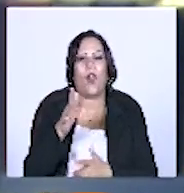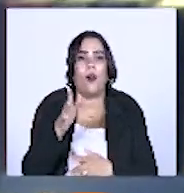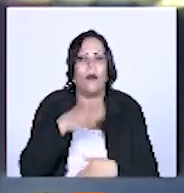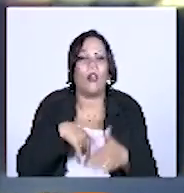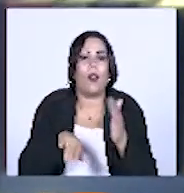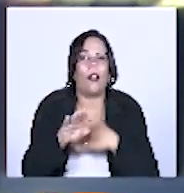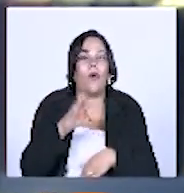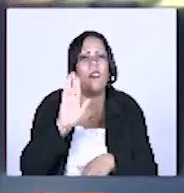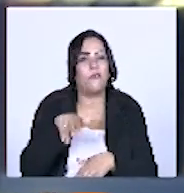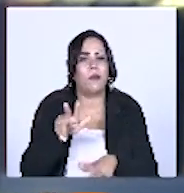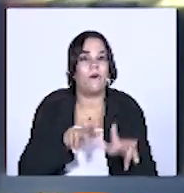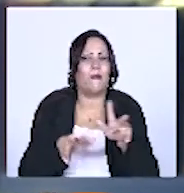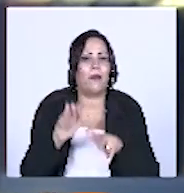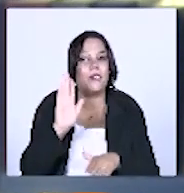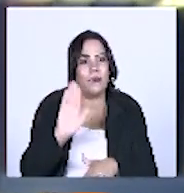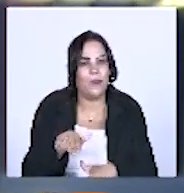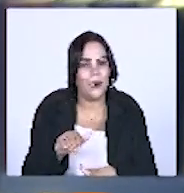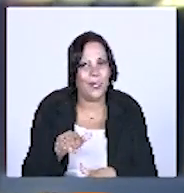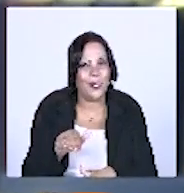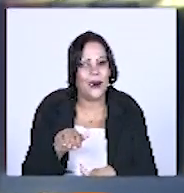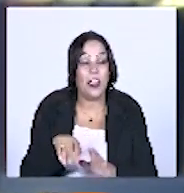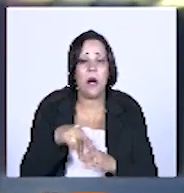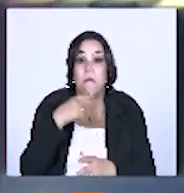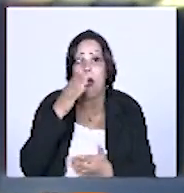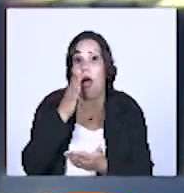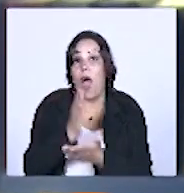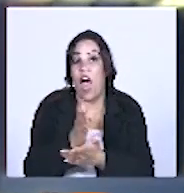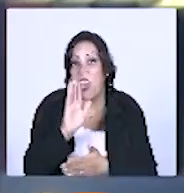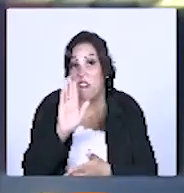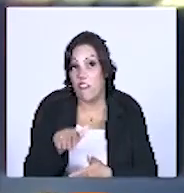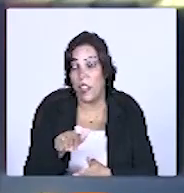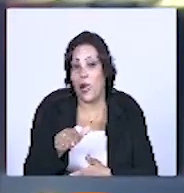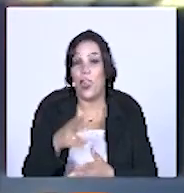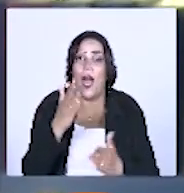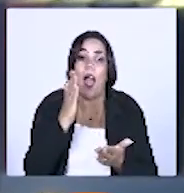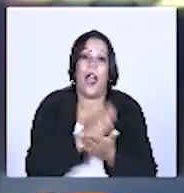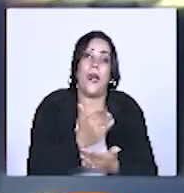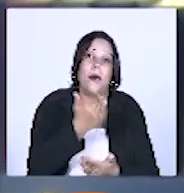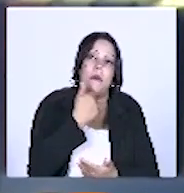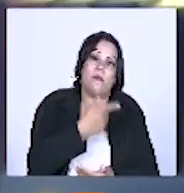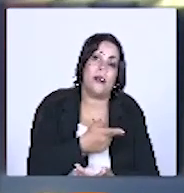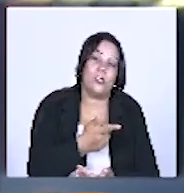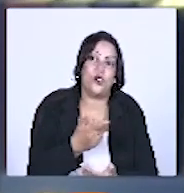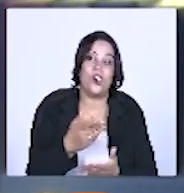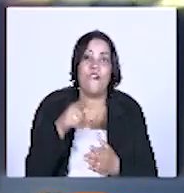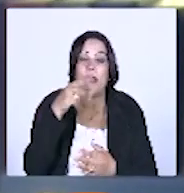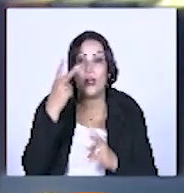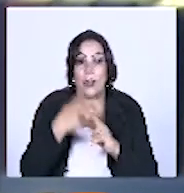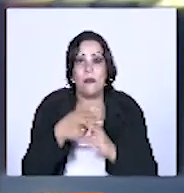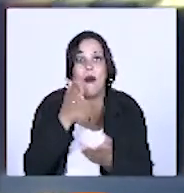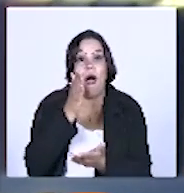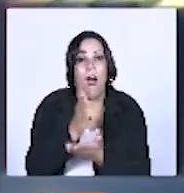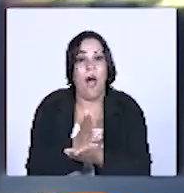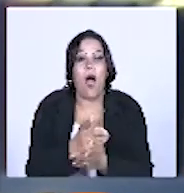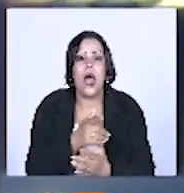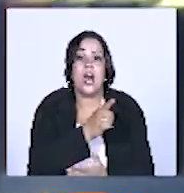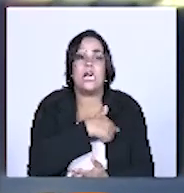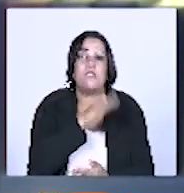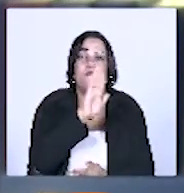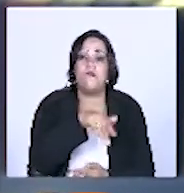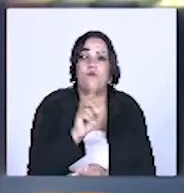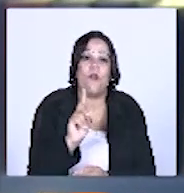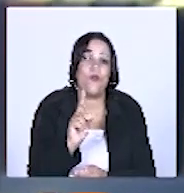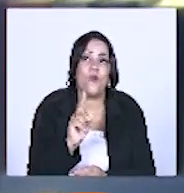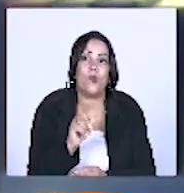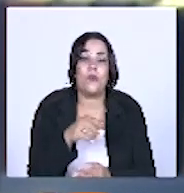هيبقى عندنا ارتباك في البيانات وفي ناس تستحق وناس ما تستحق وممكن ناس تستحق ولا يدرج اسمائها